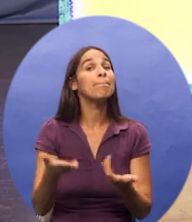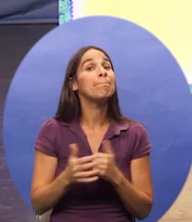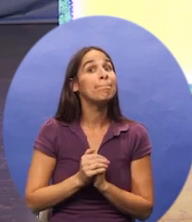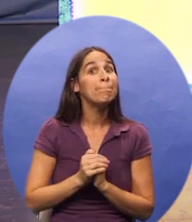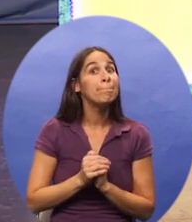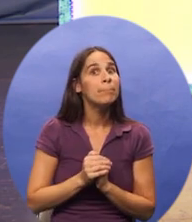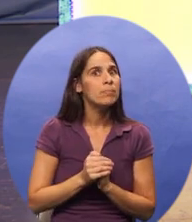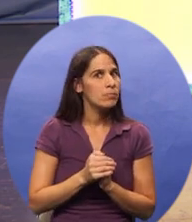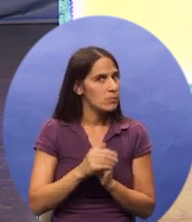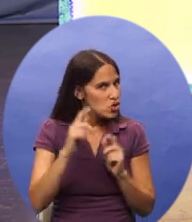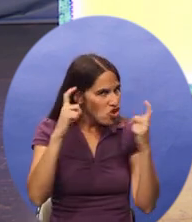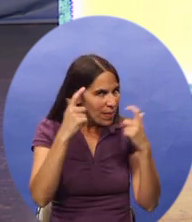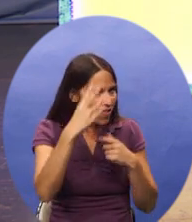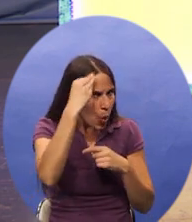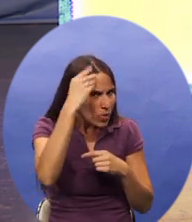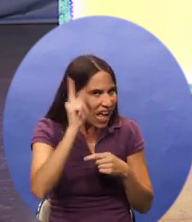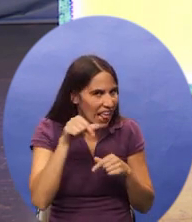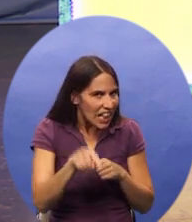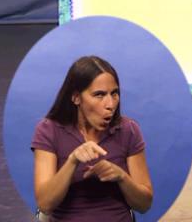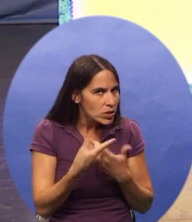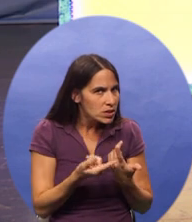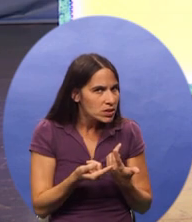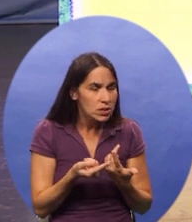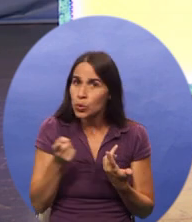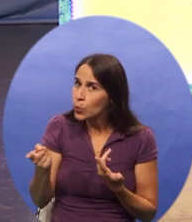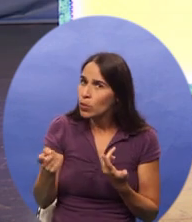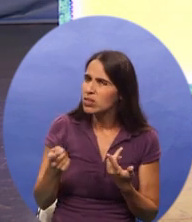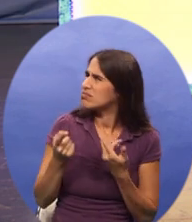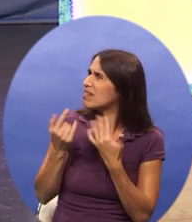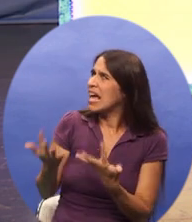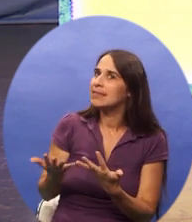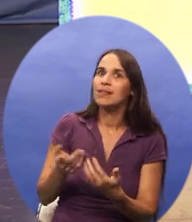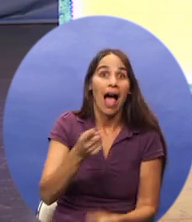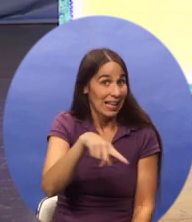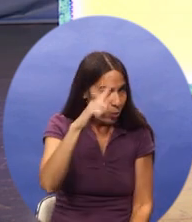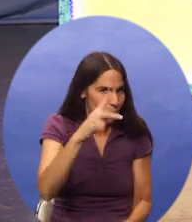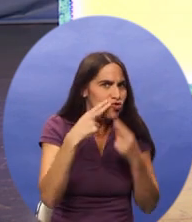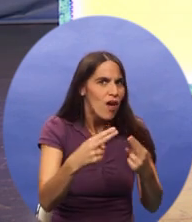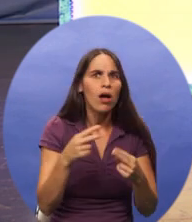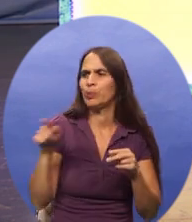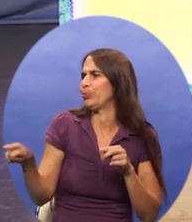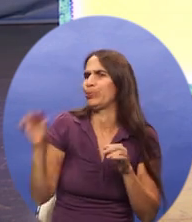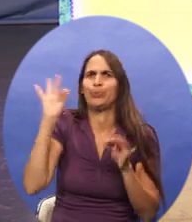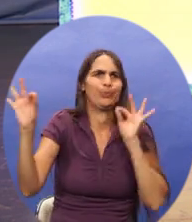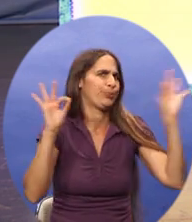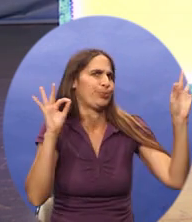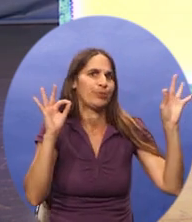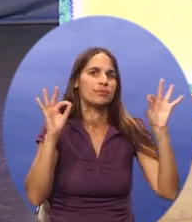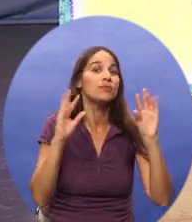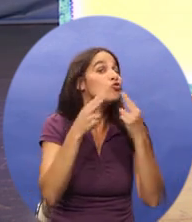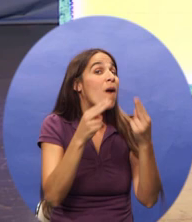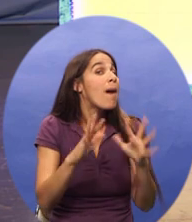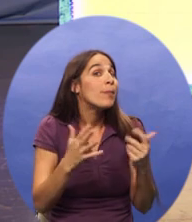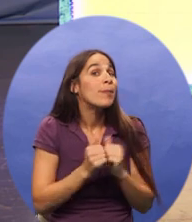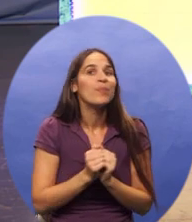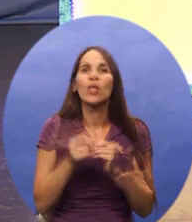למים? שבתאי ולולו, אתם צריכים ללחוץ על הכפתור. מתי? כשאתם יודעים את התשובה.